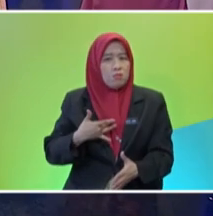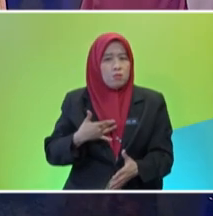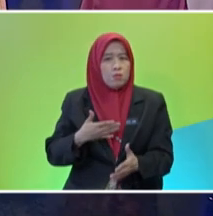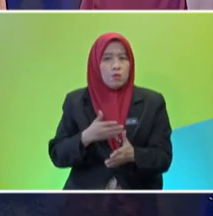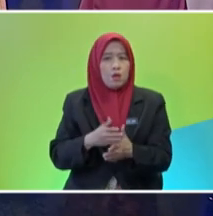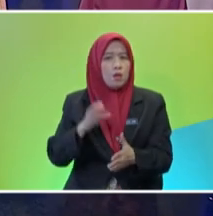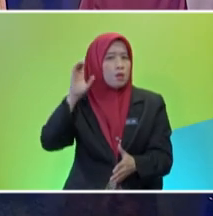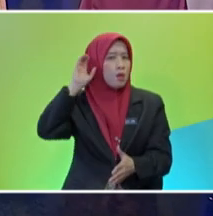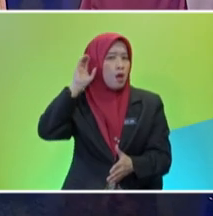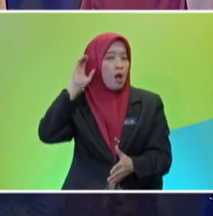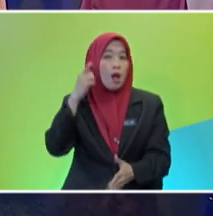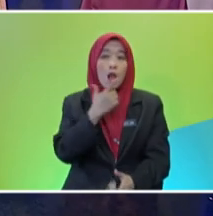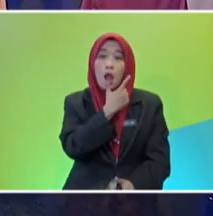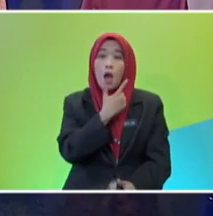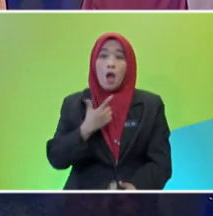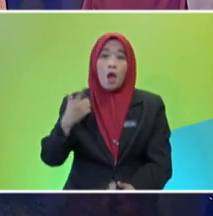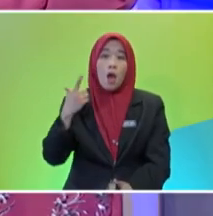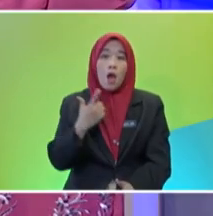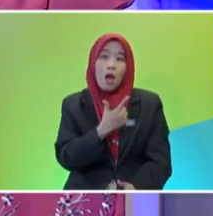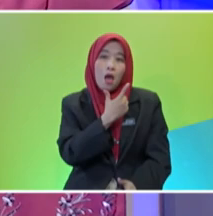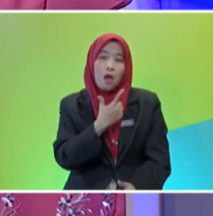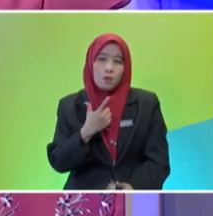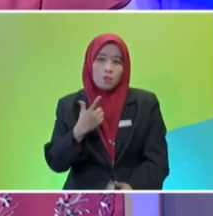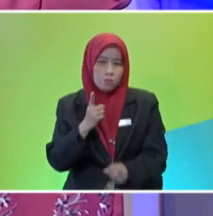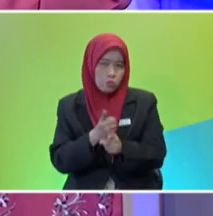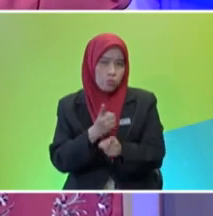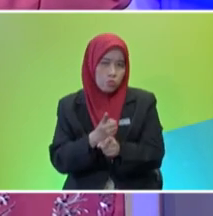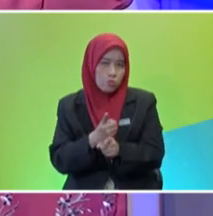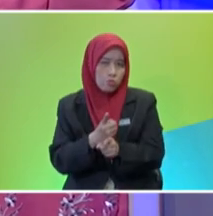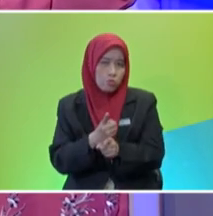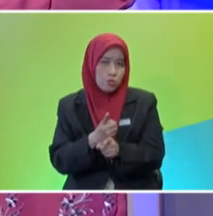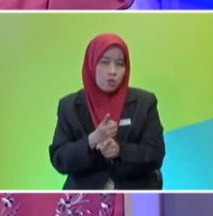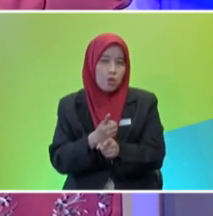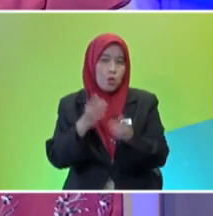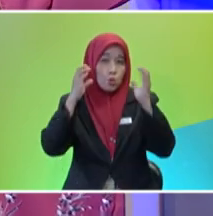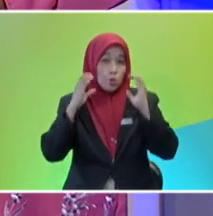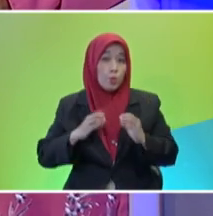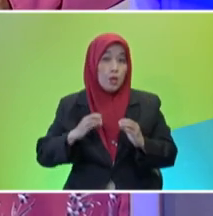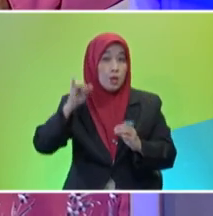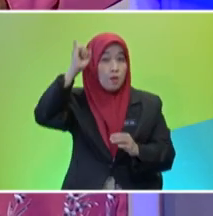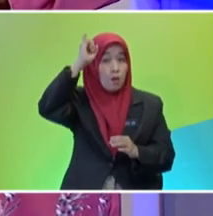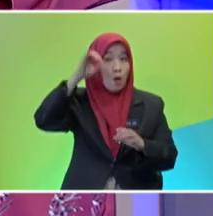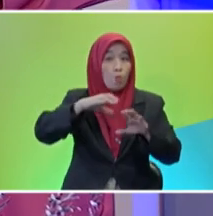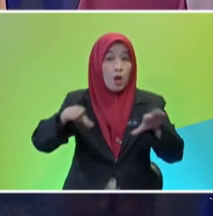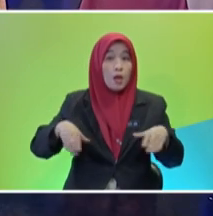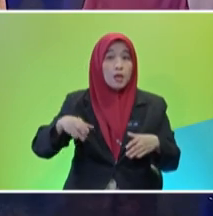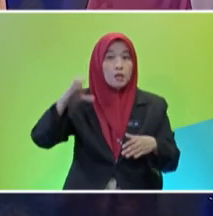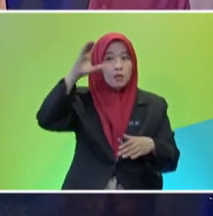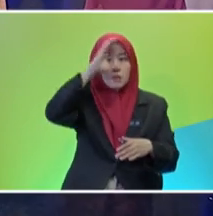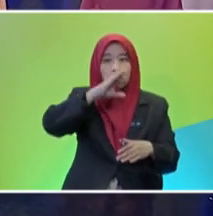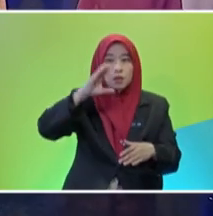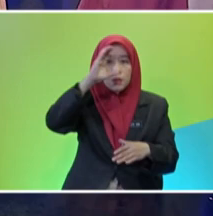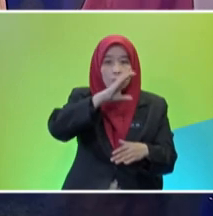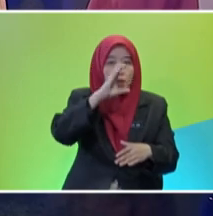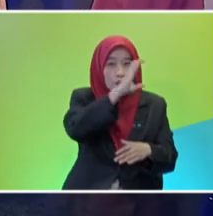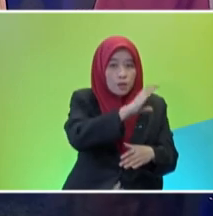lagu. Kan? Ya ke? Ha. Cuba Irfan buat. cari okay. barangnya, Irfan buat